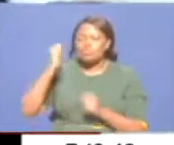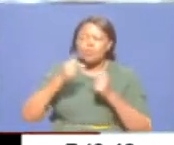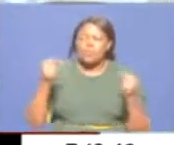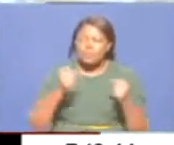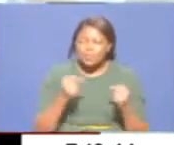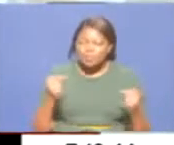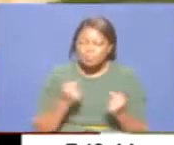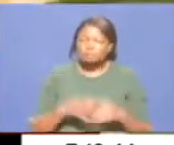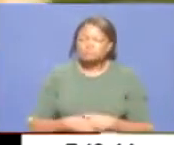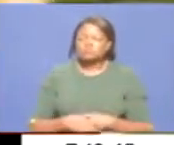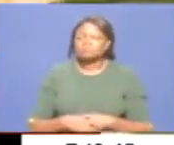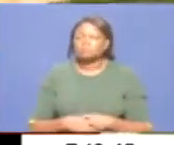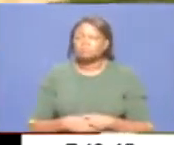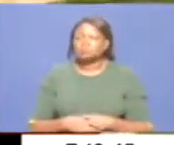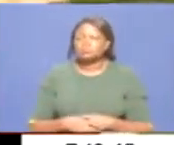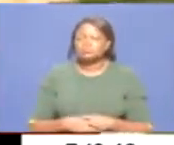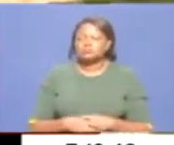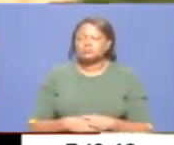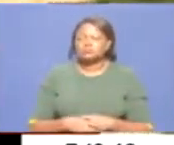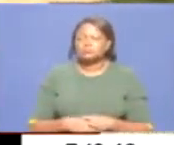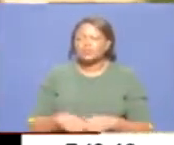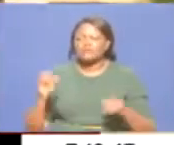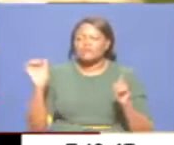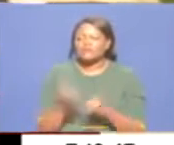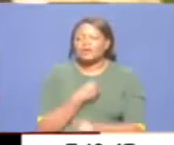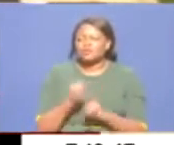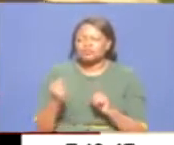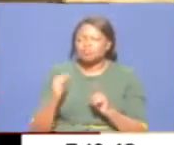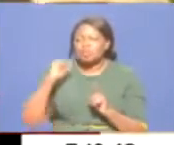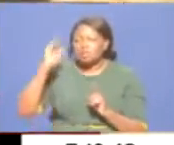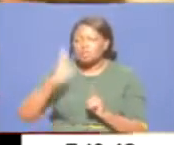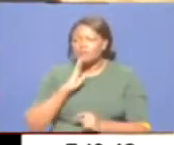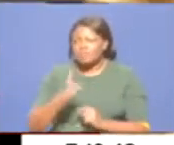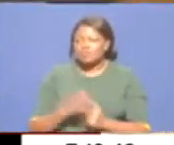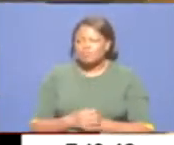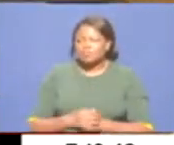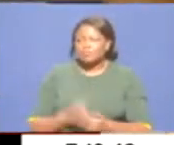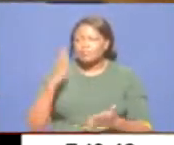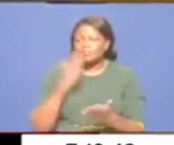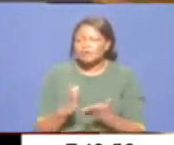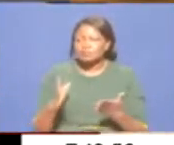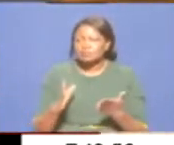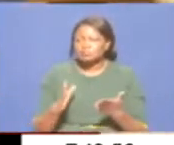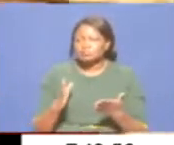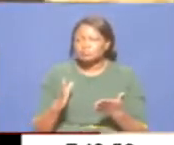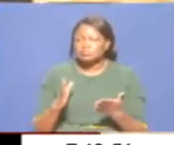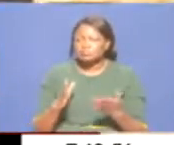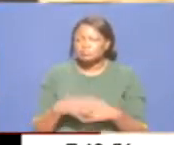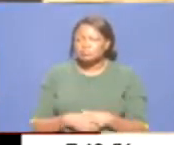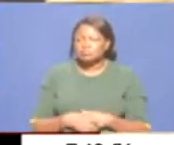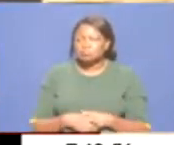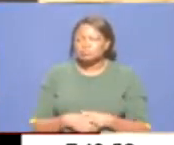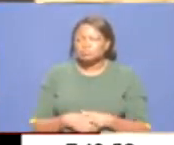kujipa umaarufu. Violence will never be part of the modus operandi of this